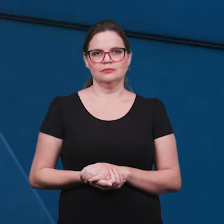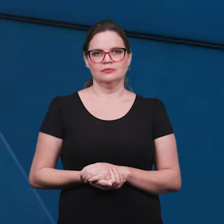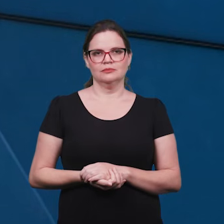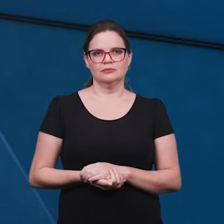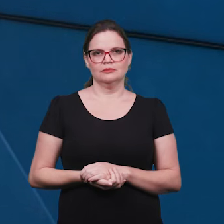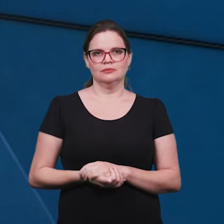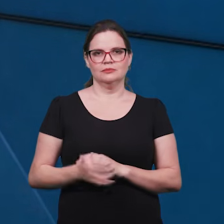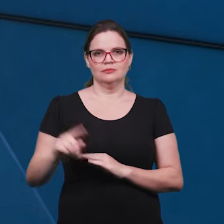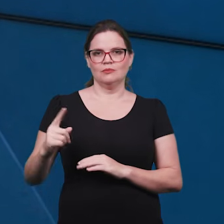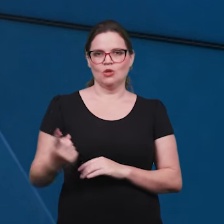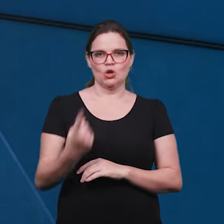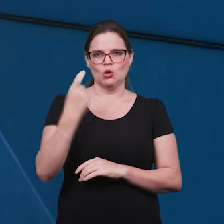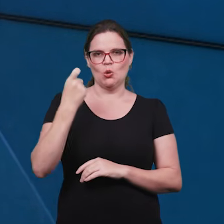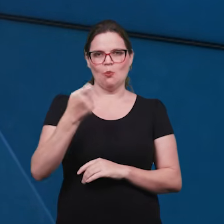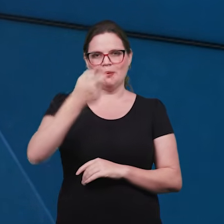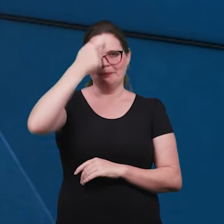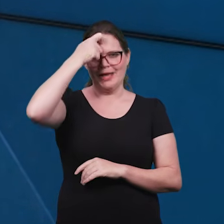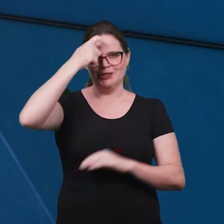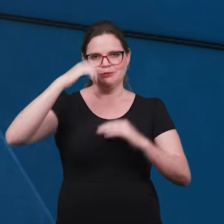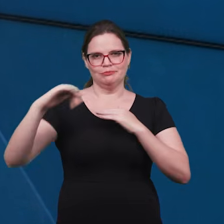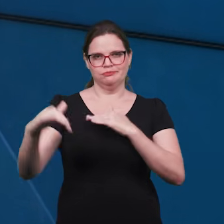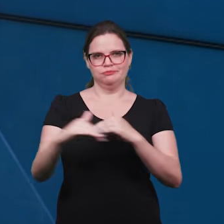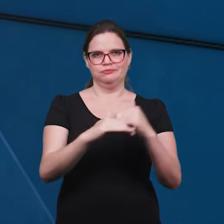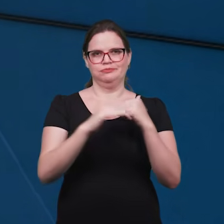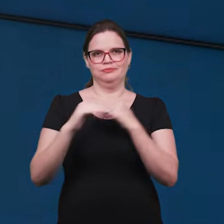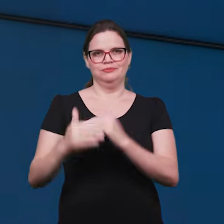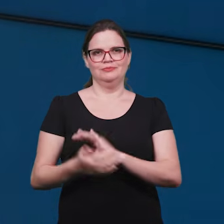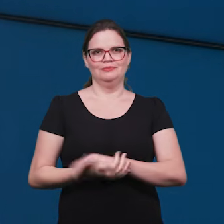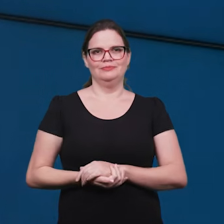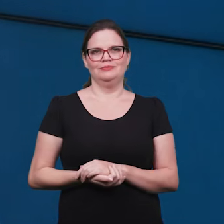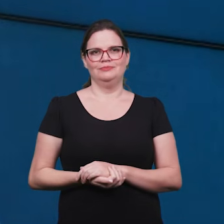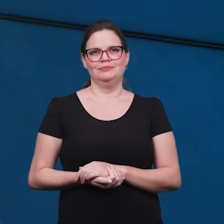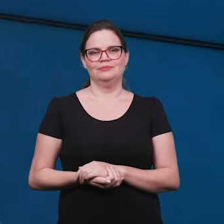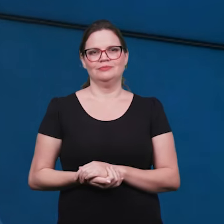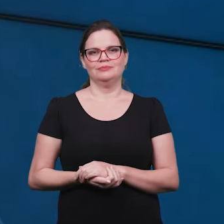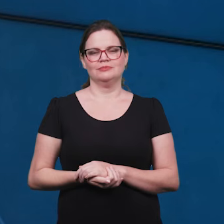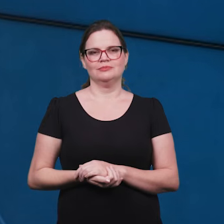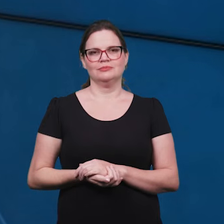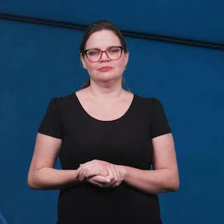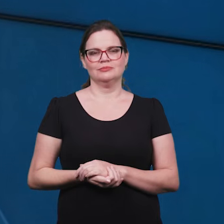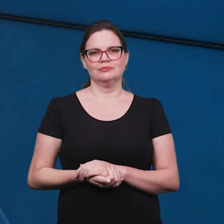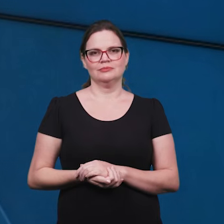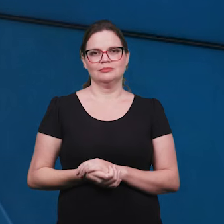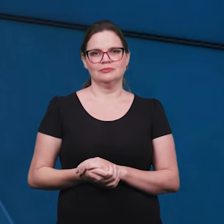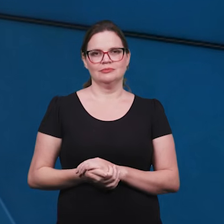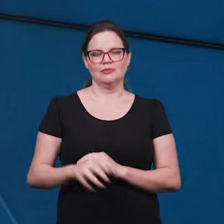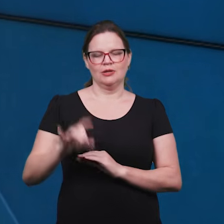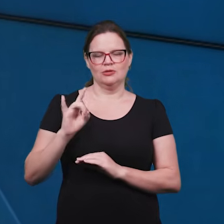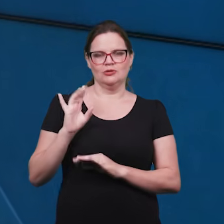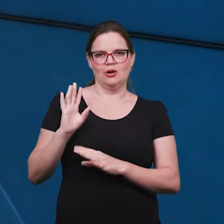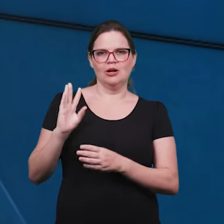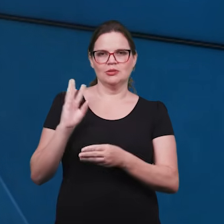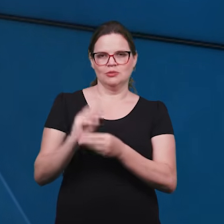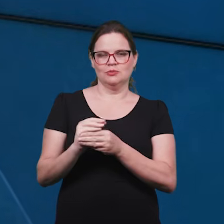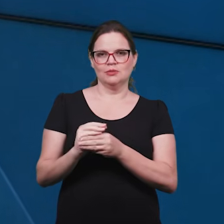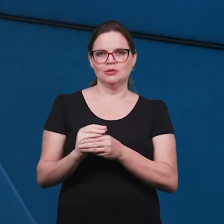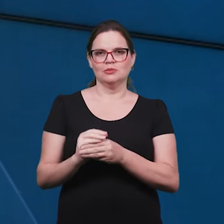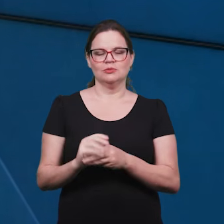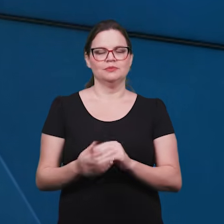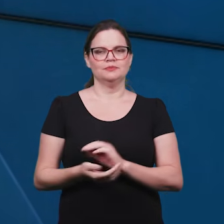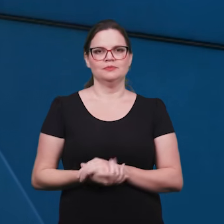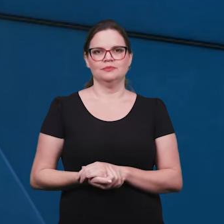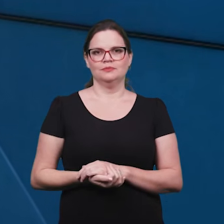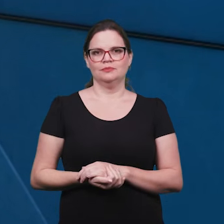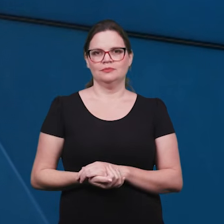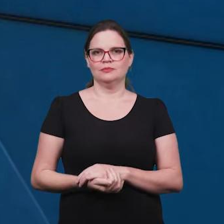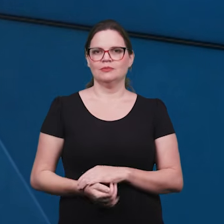мысль, Em um pensamento só, что я учу у нас молодежь, resumindo, que eu